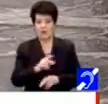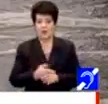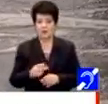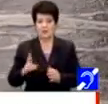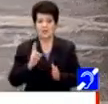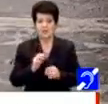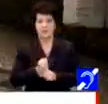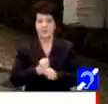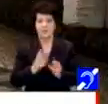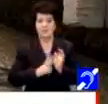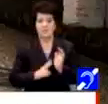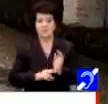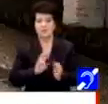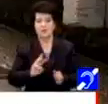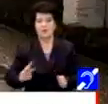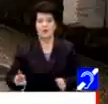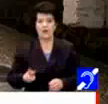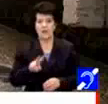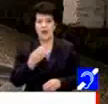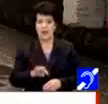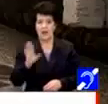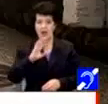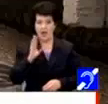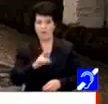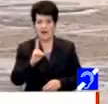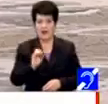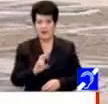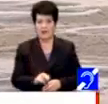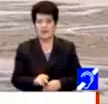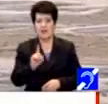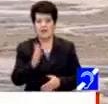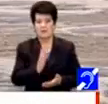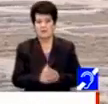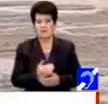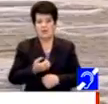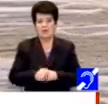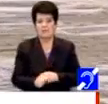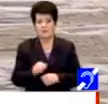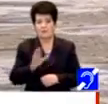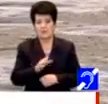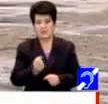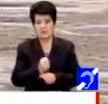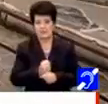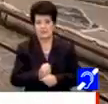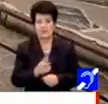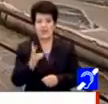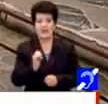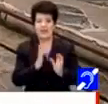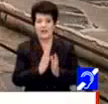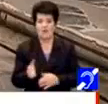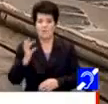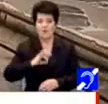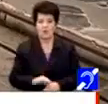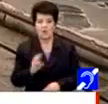70 de milioane de lei. Factori de decizie de la Apă Canal sunt suspectați de abuz în serviciu, după ce s-au constatat nereguli în folosirea